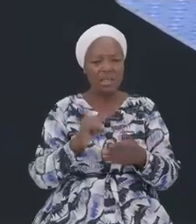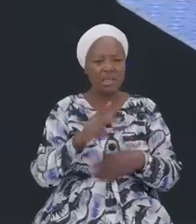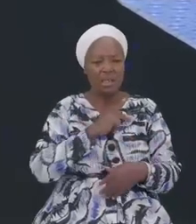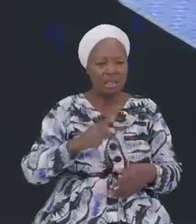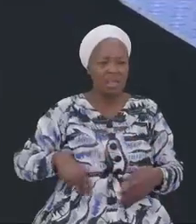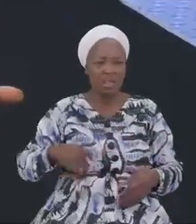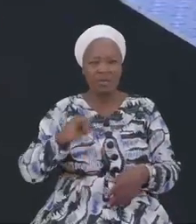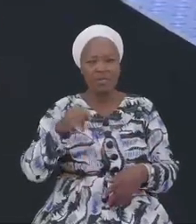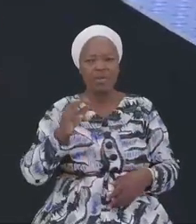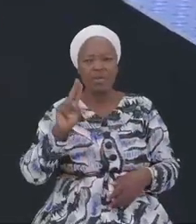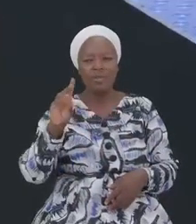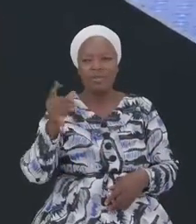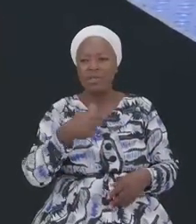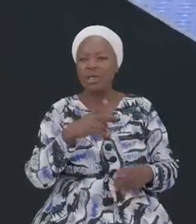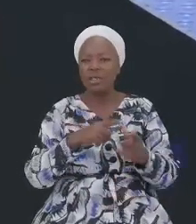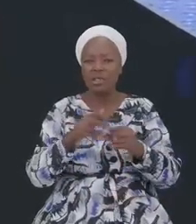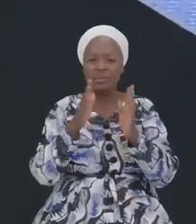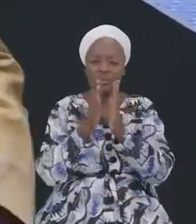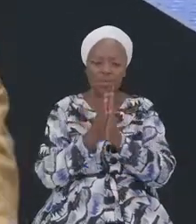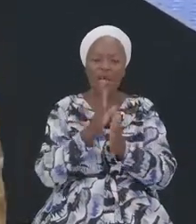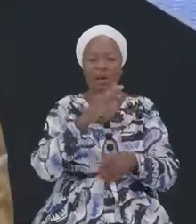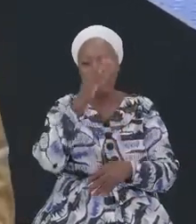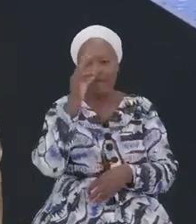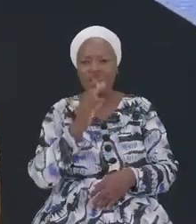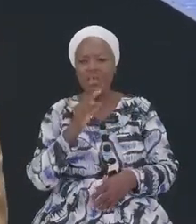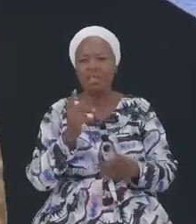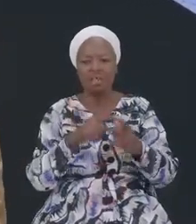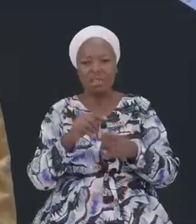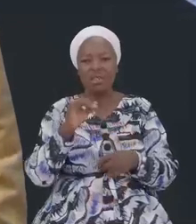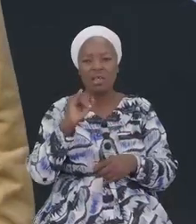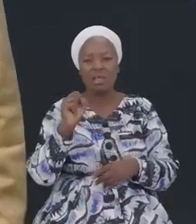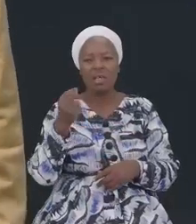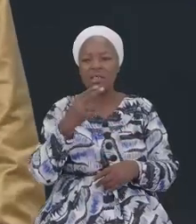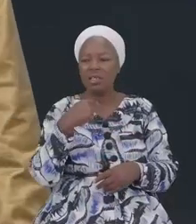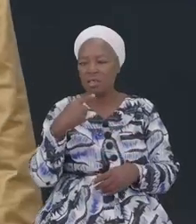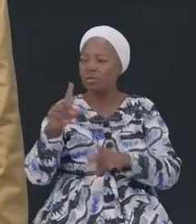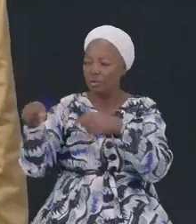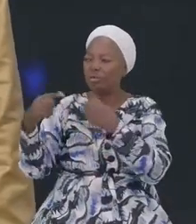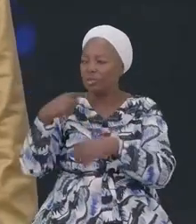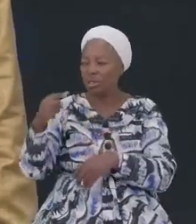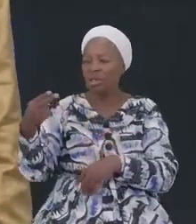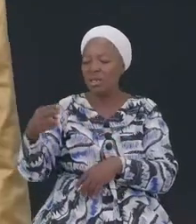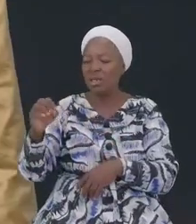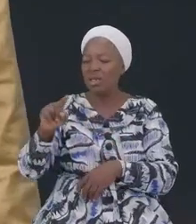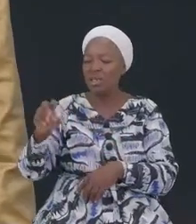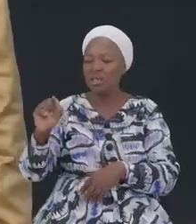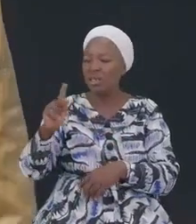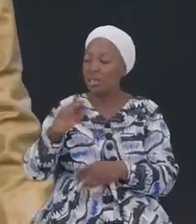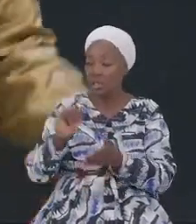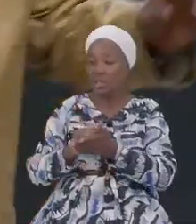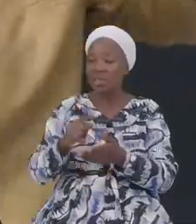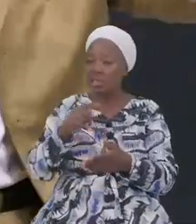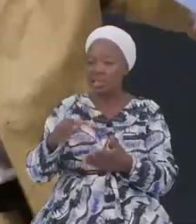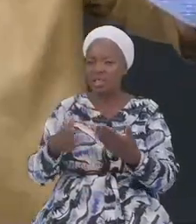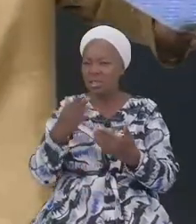peur. Il a fui effrayé. Il a jeûné. Il a prié. Ésaïe dit, allez dire à Ézéchias, voici, c'est une